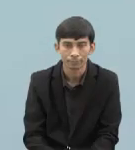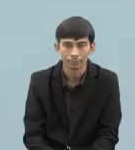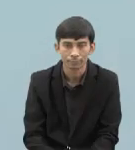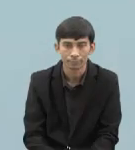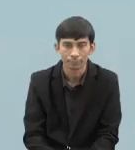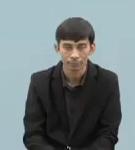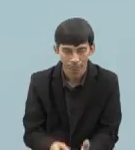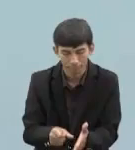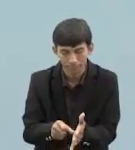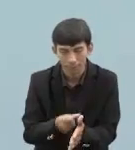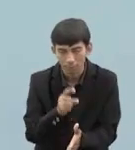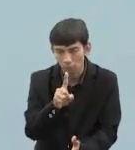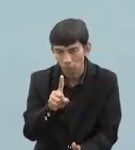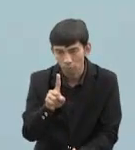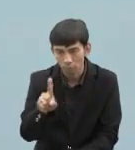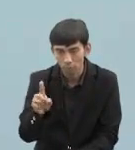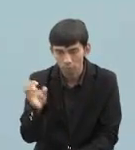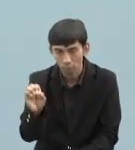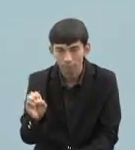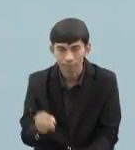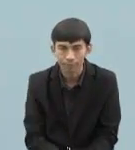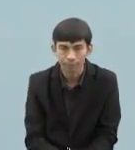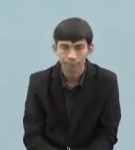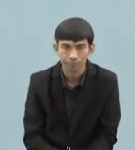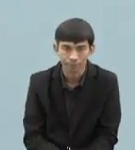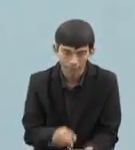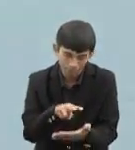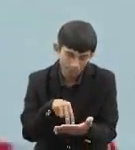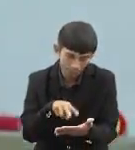Tụm bóng tìm rồi đọc nó con á, con an con.